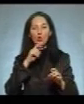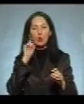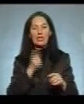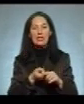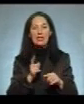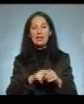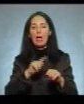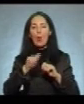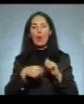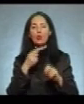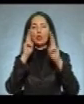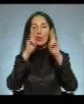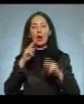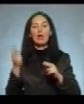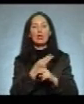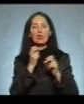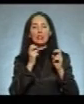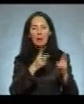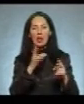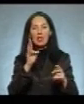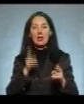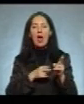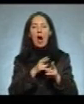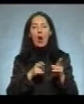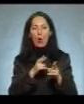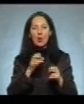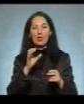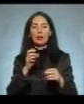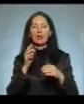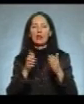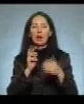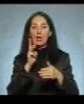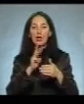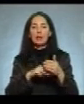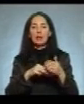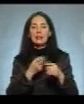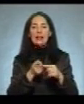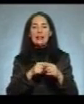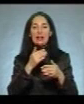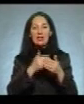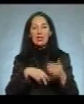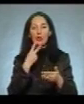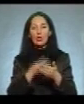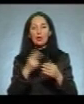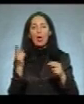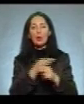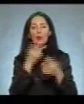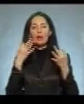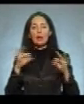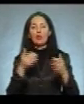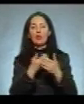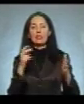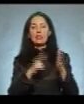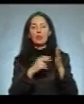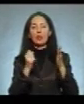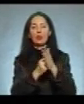правил безпеки на колії. Санкція цієї статті передбачає позбавлення волі від 7 до 12 років.